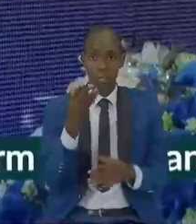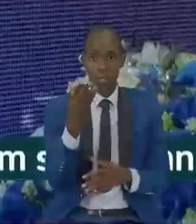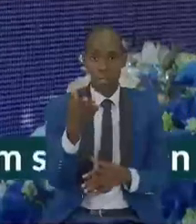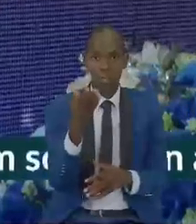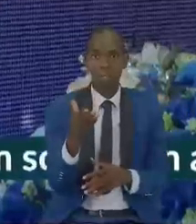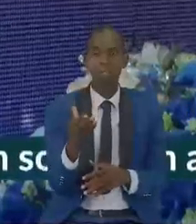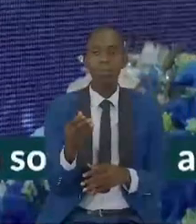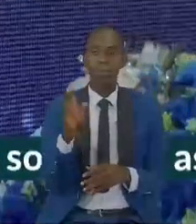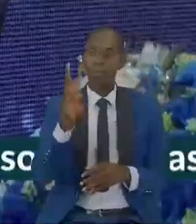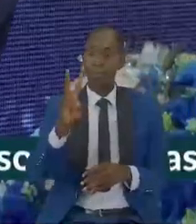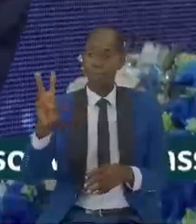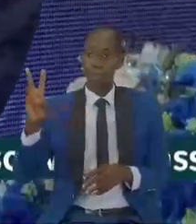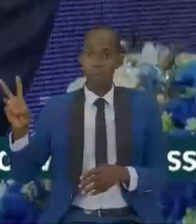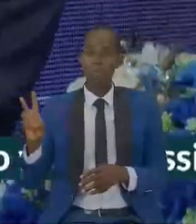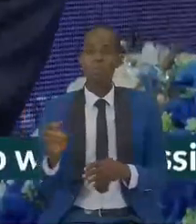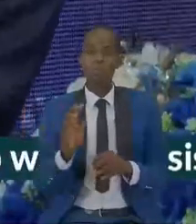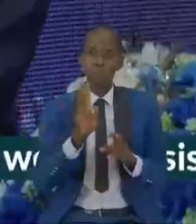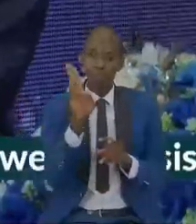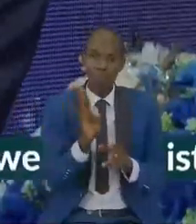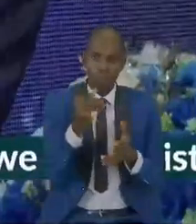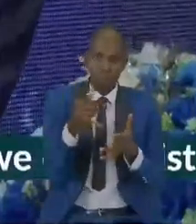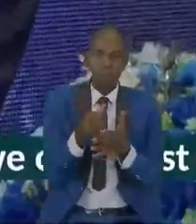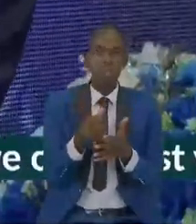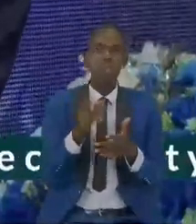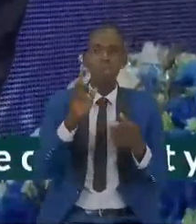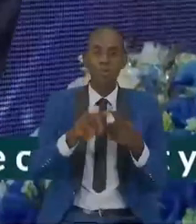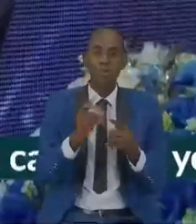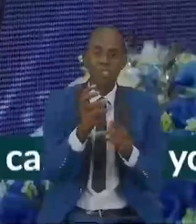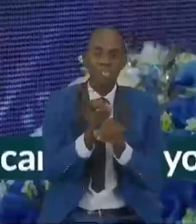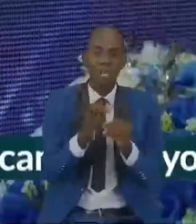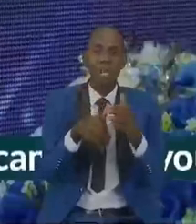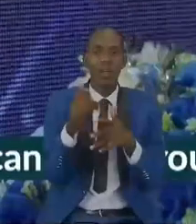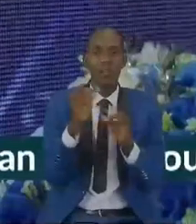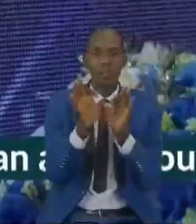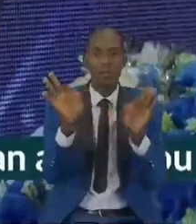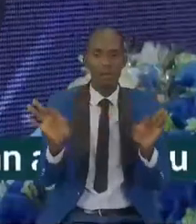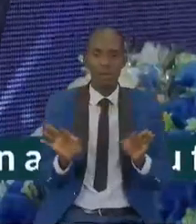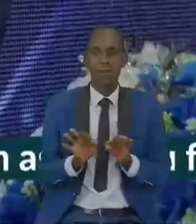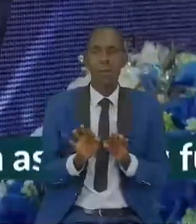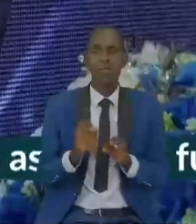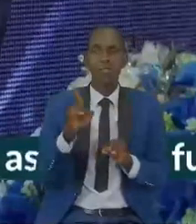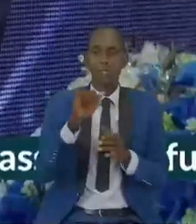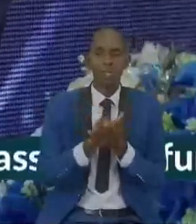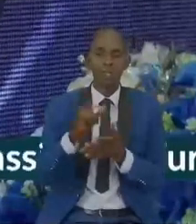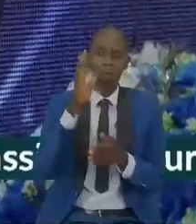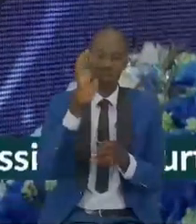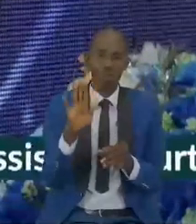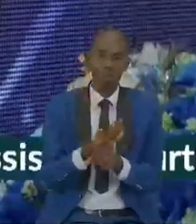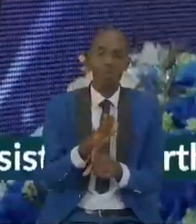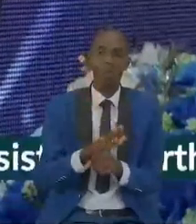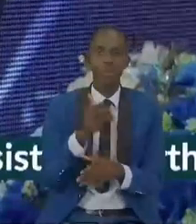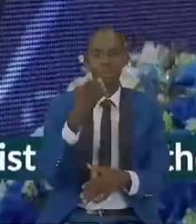coordonnées. C'est l'essence de la tenue, de l'organisation de cette croisade.